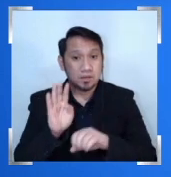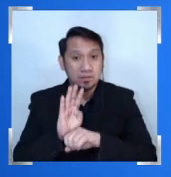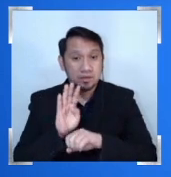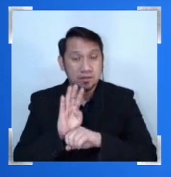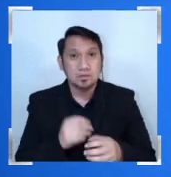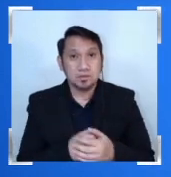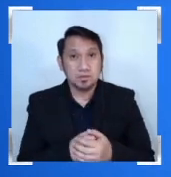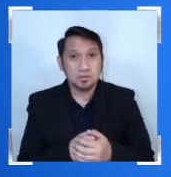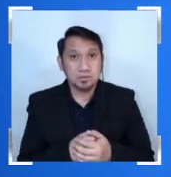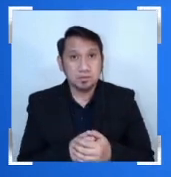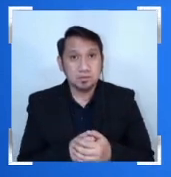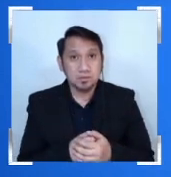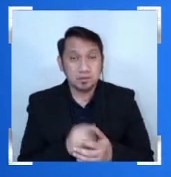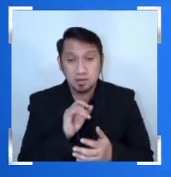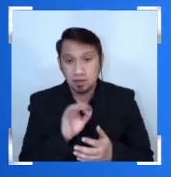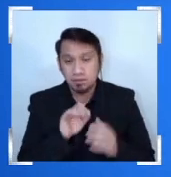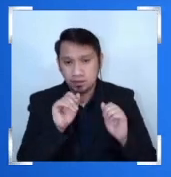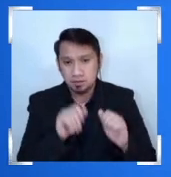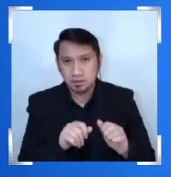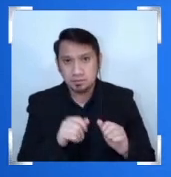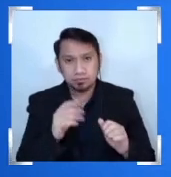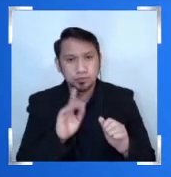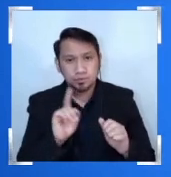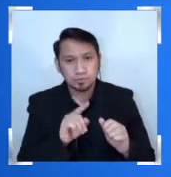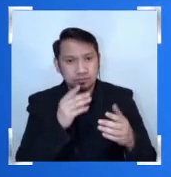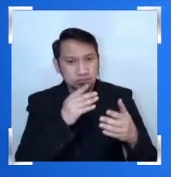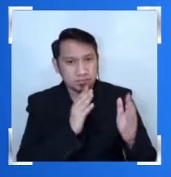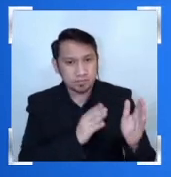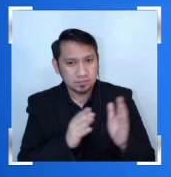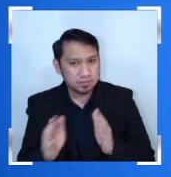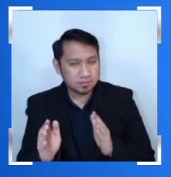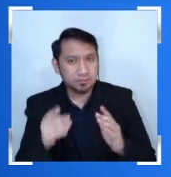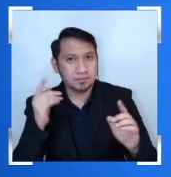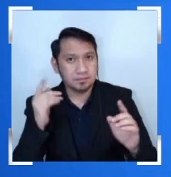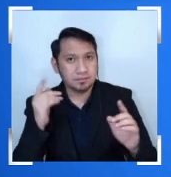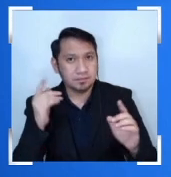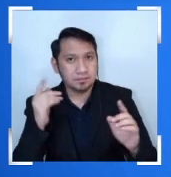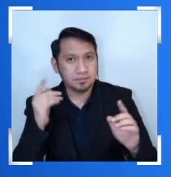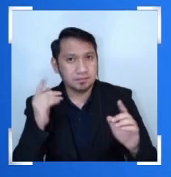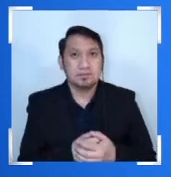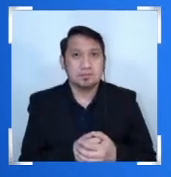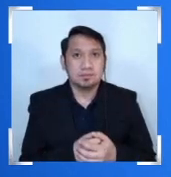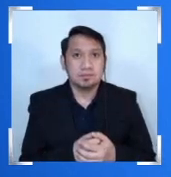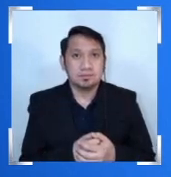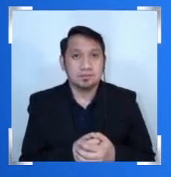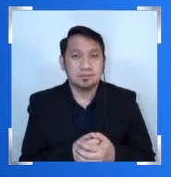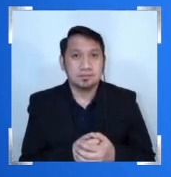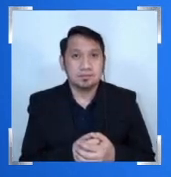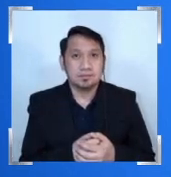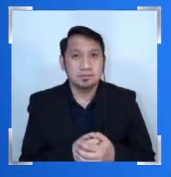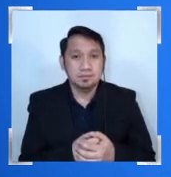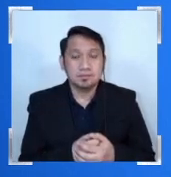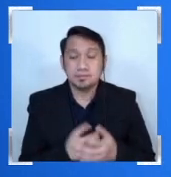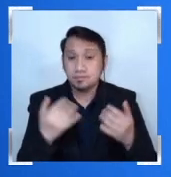calculability and predictability. Gusto nyo yung transition will create no risks at no additional risks to business. Ayon sa Philippine Chamber